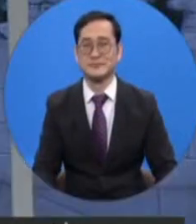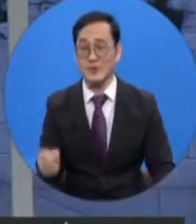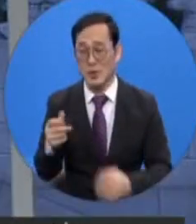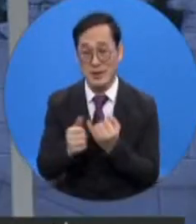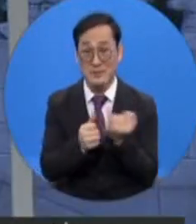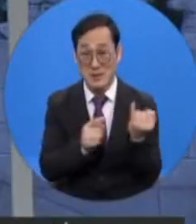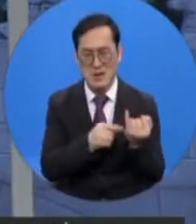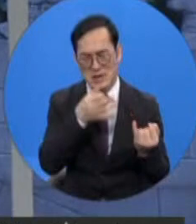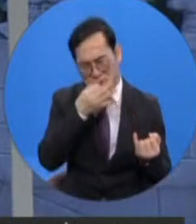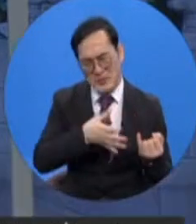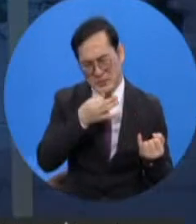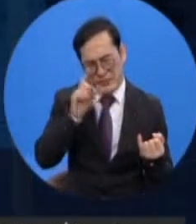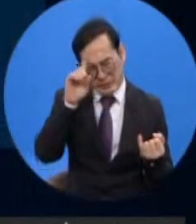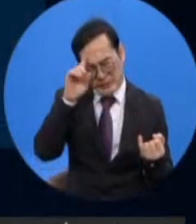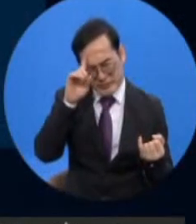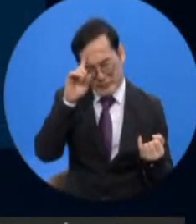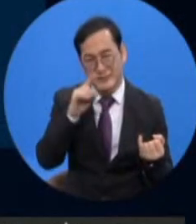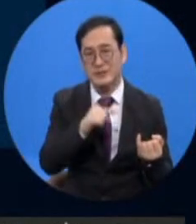나옵니다.